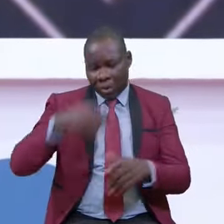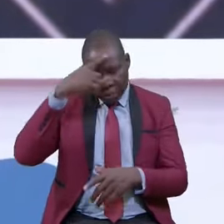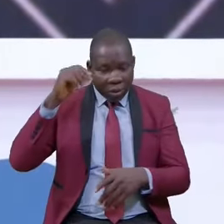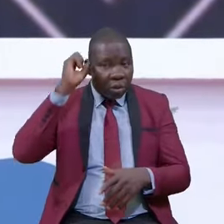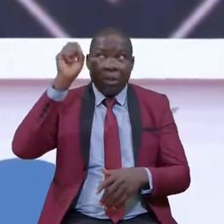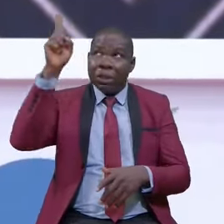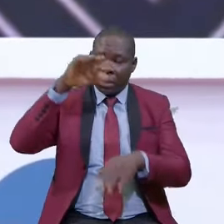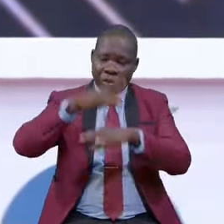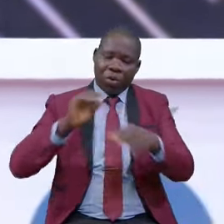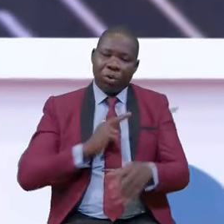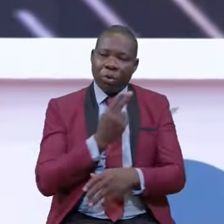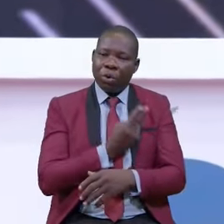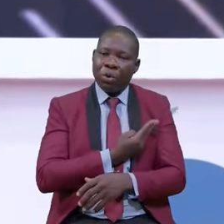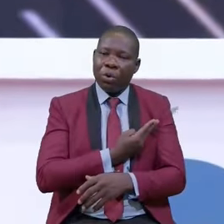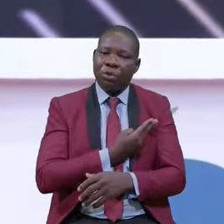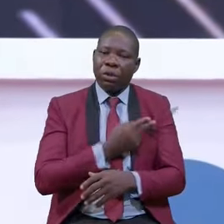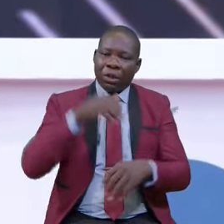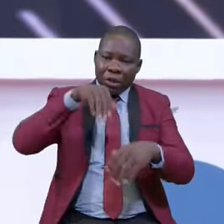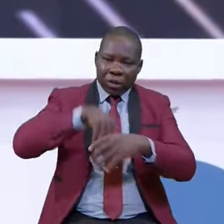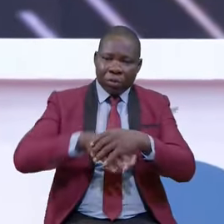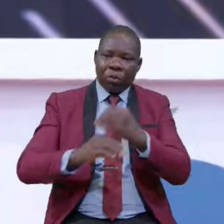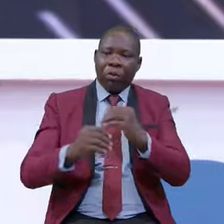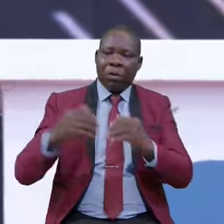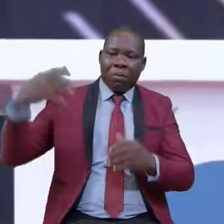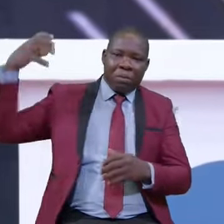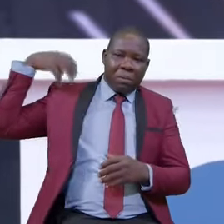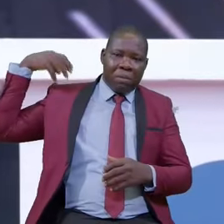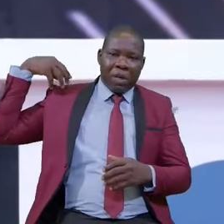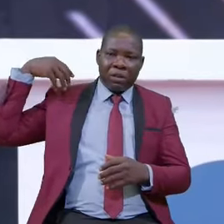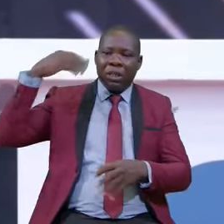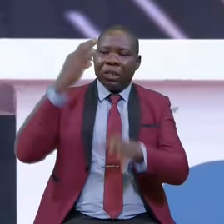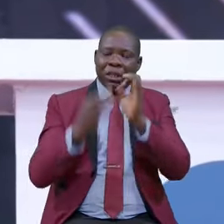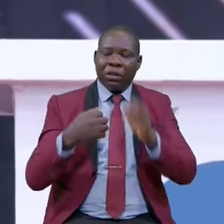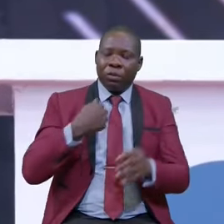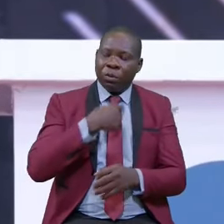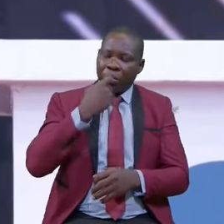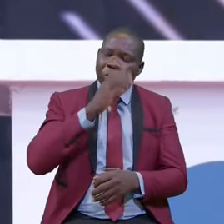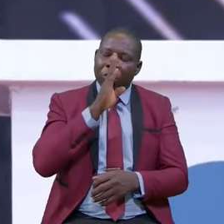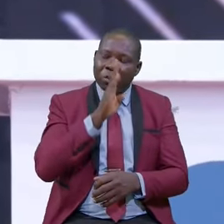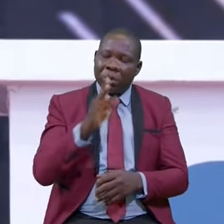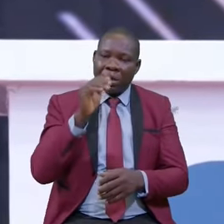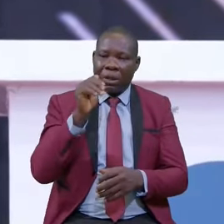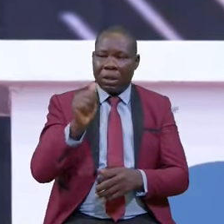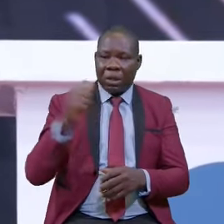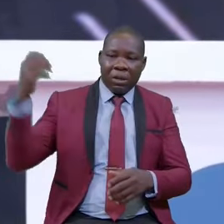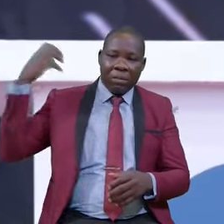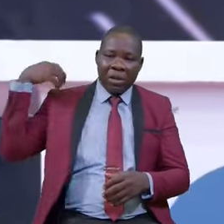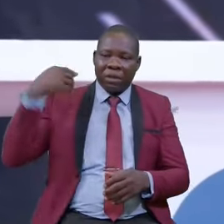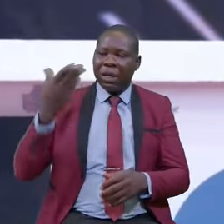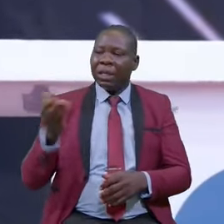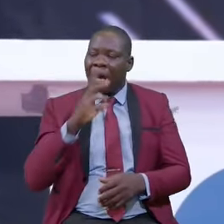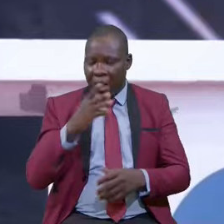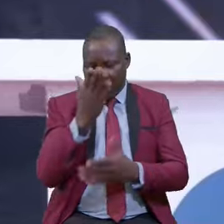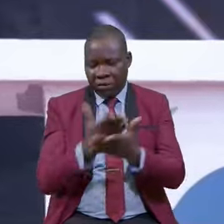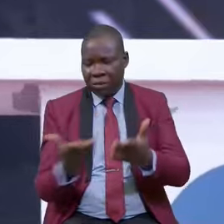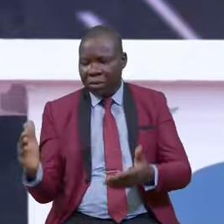And if I'm going et to si be je veux mastery, être dans la maîtrise, il y a certaines choses que je dois maîtriser. Il y a certaines